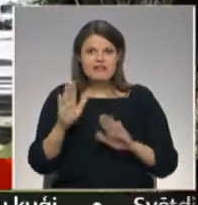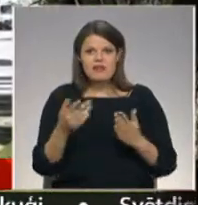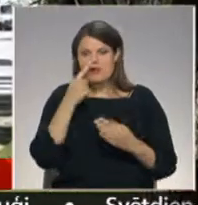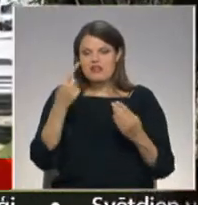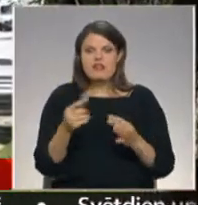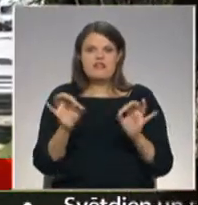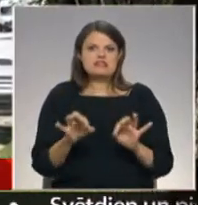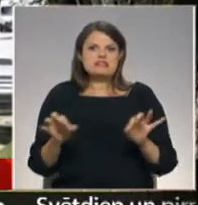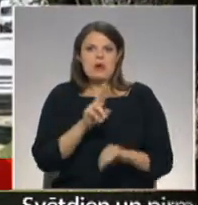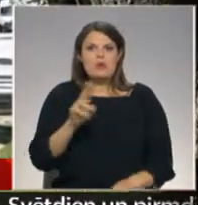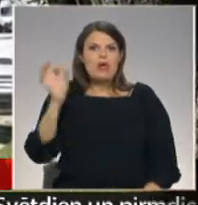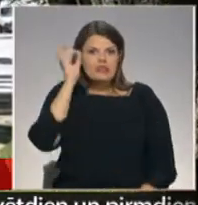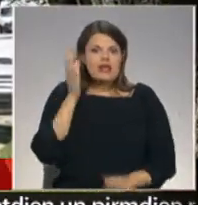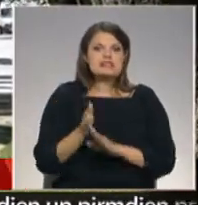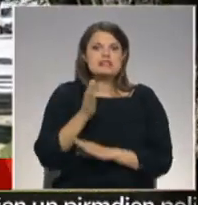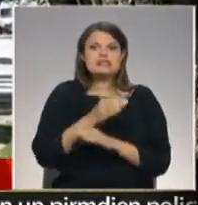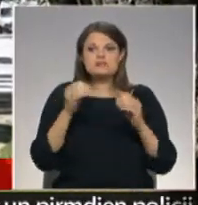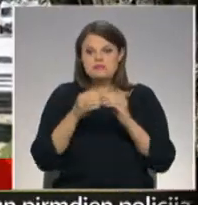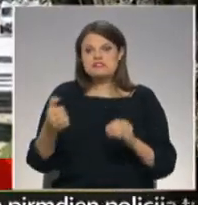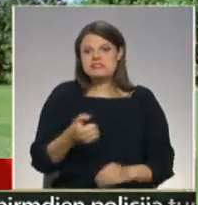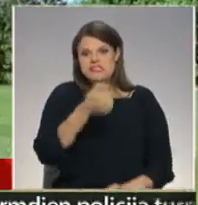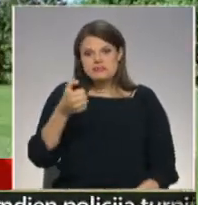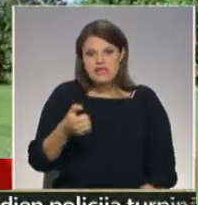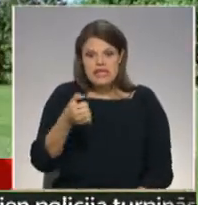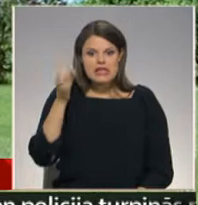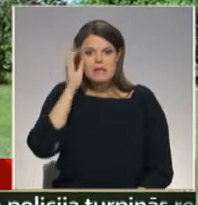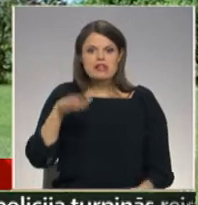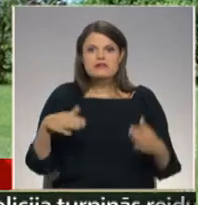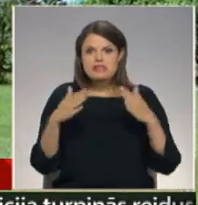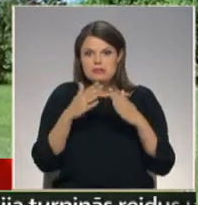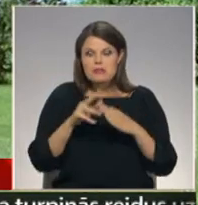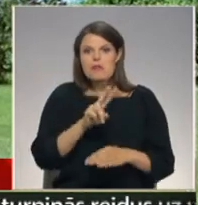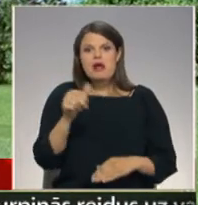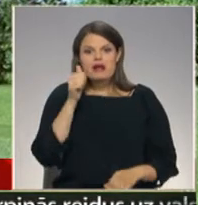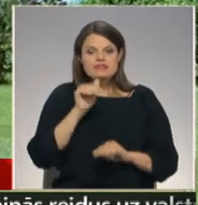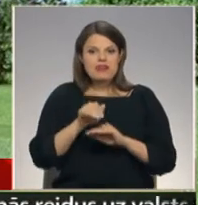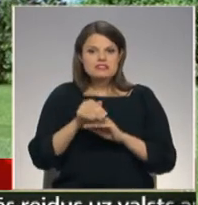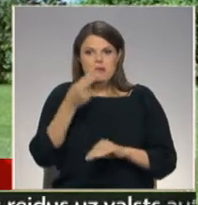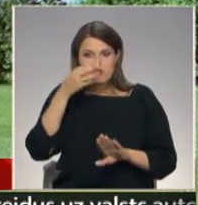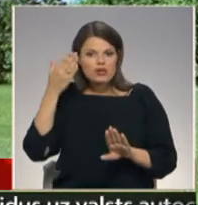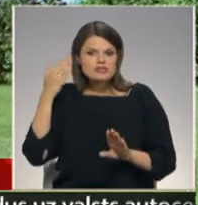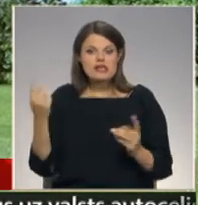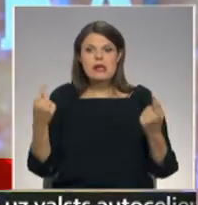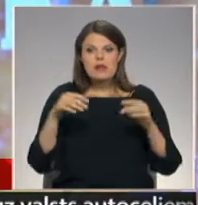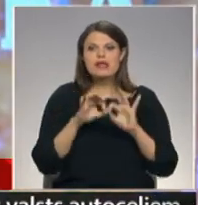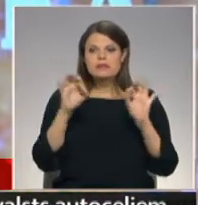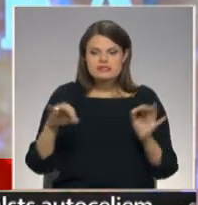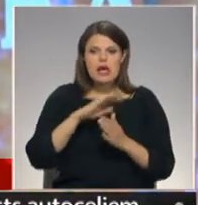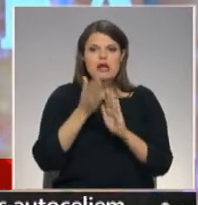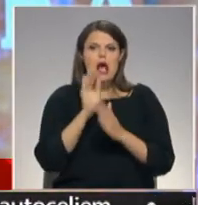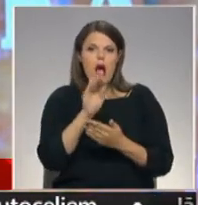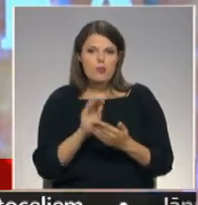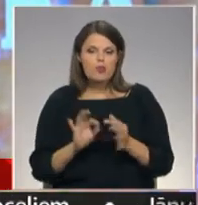arī neatceras. Pirms 10 gadiem atmiņas par mājām, kuras bijušas un vēl ir saglabājušās no senākiem laikiem, sāka apkopot tieši